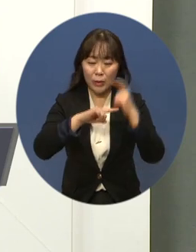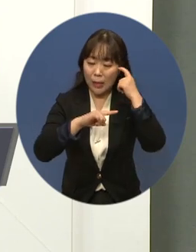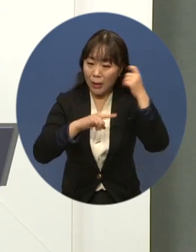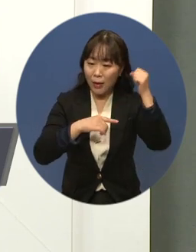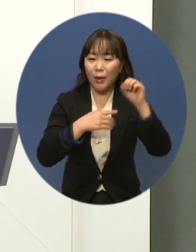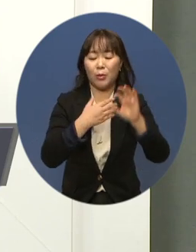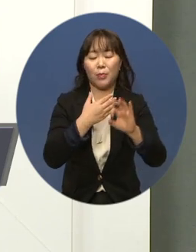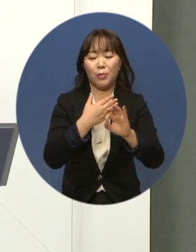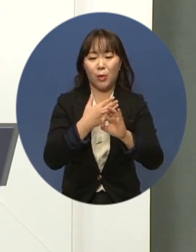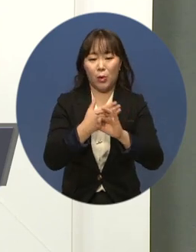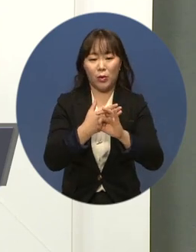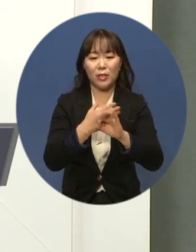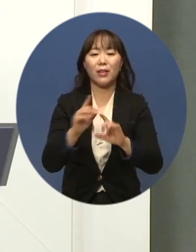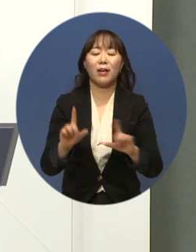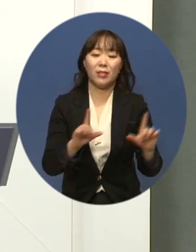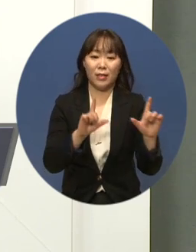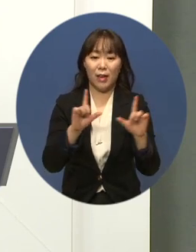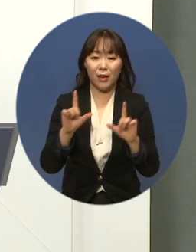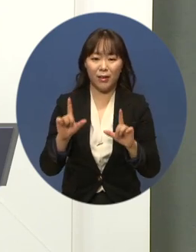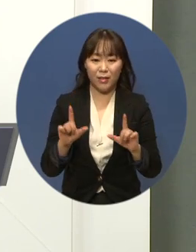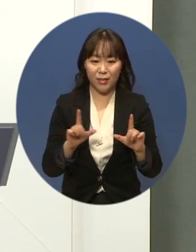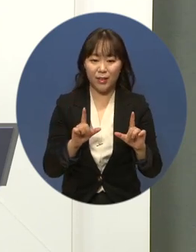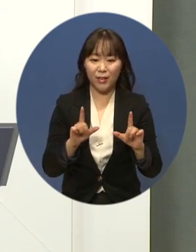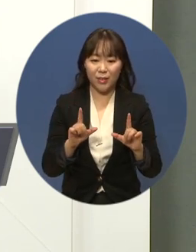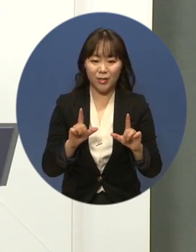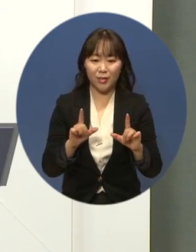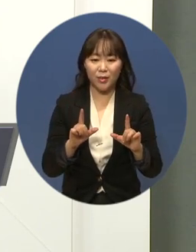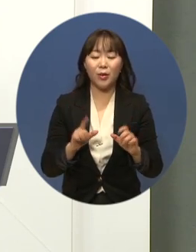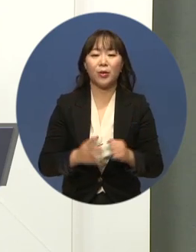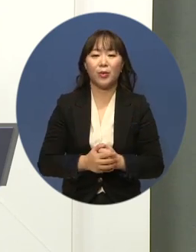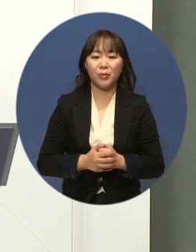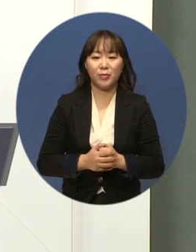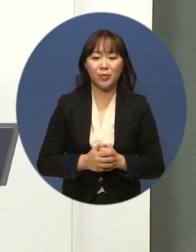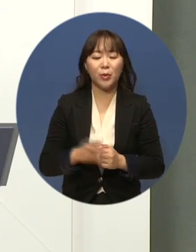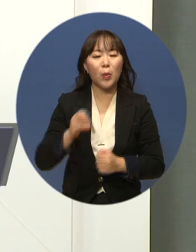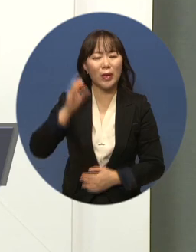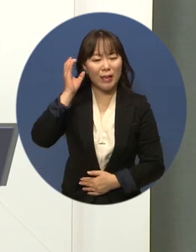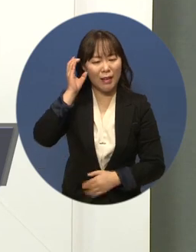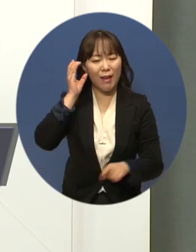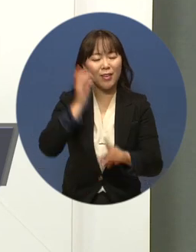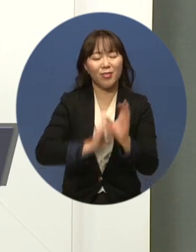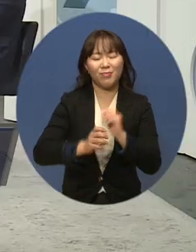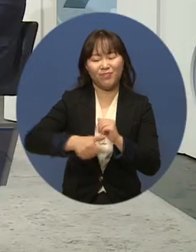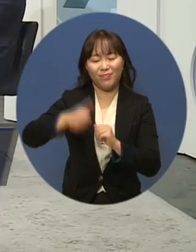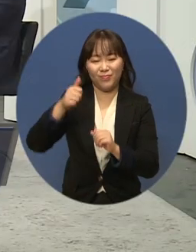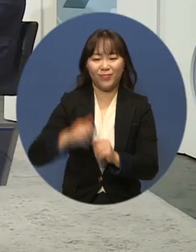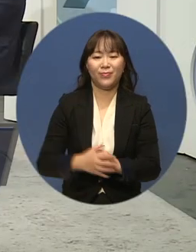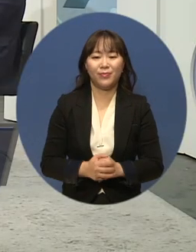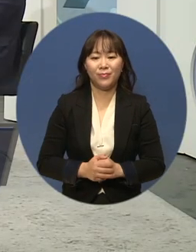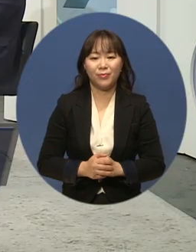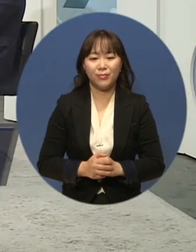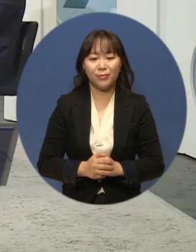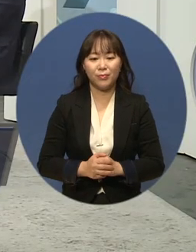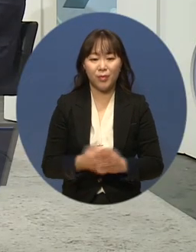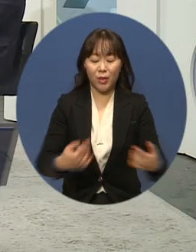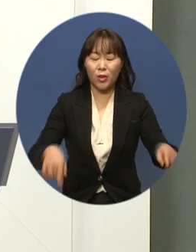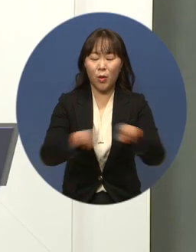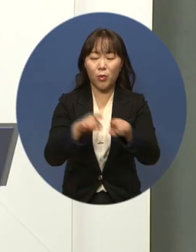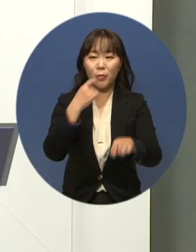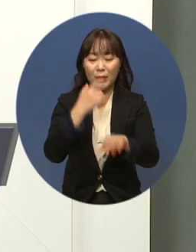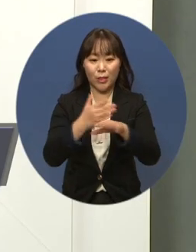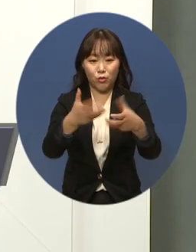생각을 하시면서 살아보시는 것이 또 기대하는 것이 좋을 것 같습니다.